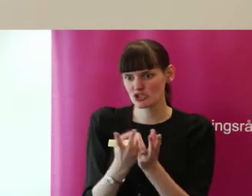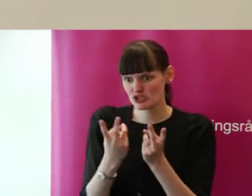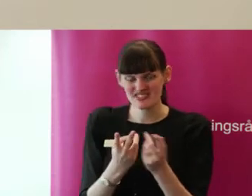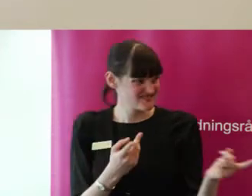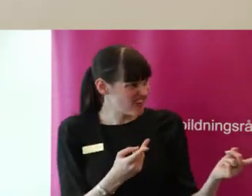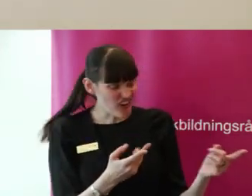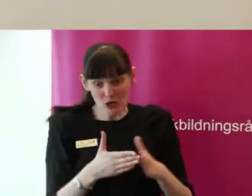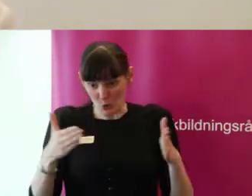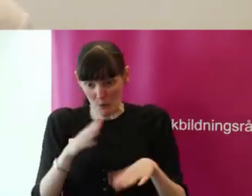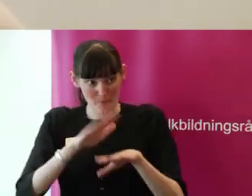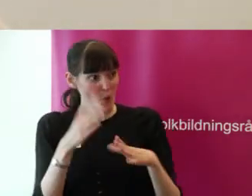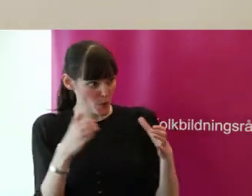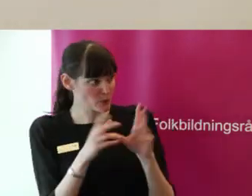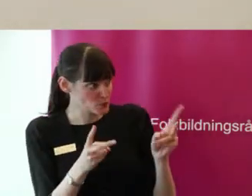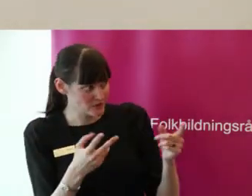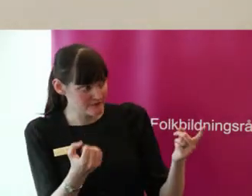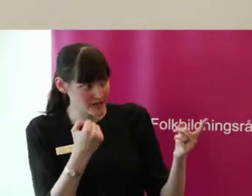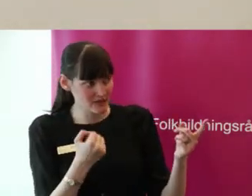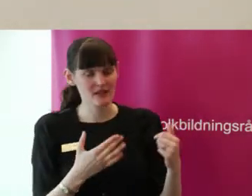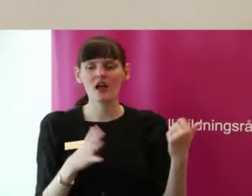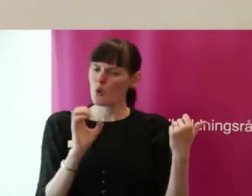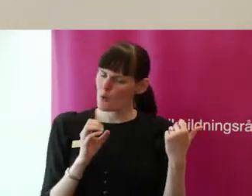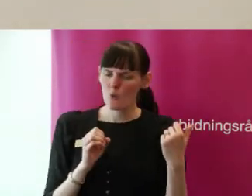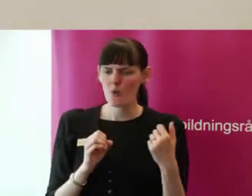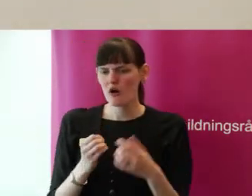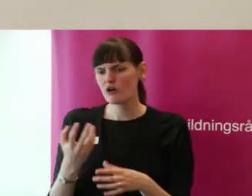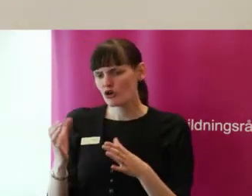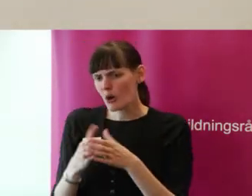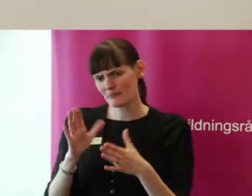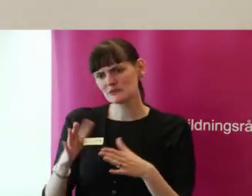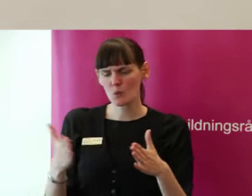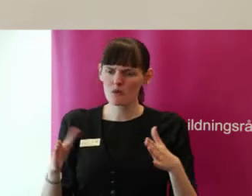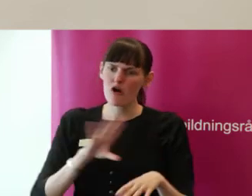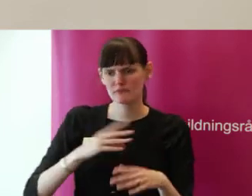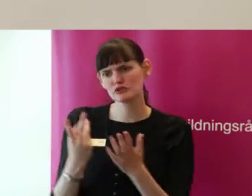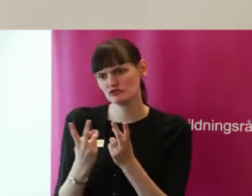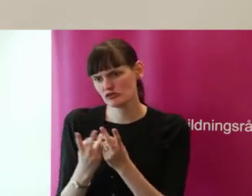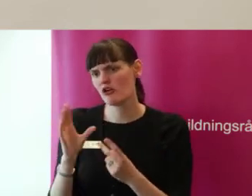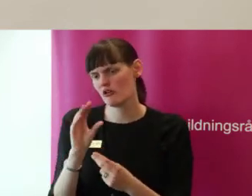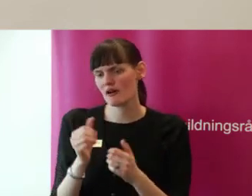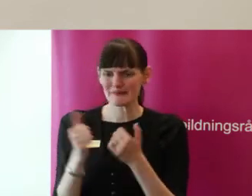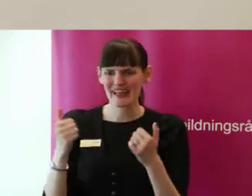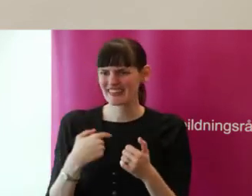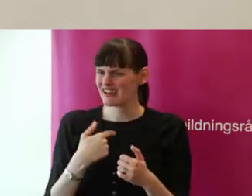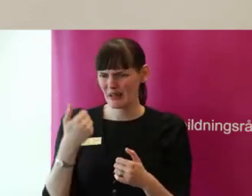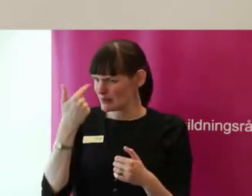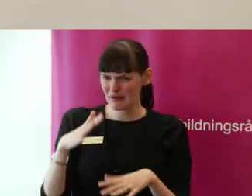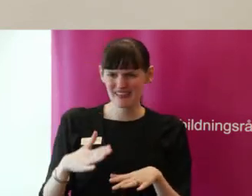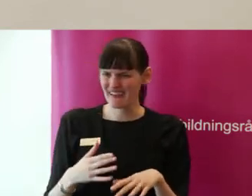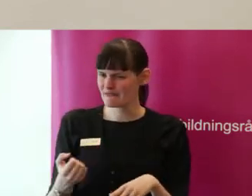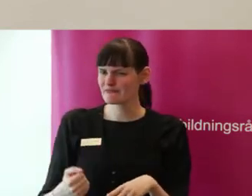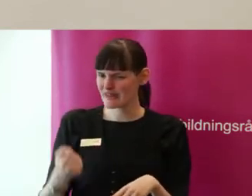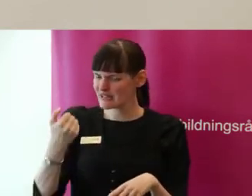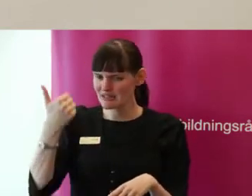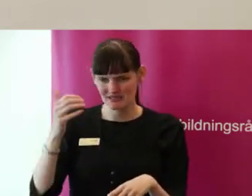är gruppen vi pratar om? Ja, gruppens storlek har ju självklart betydelse, men jag tror inte det är delningstalet, utan det jag vill prata om det är att